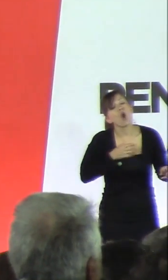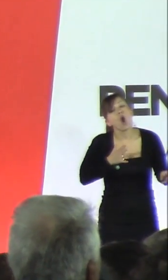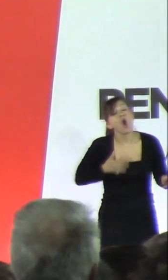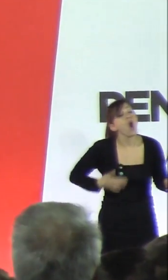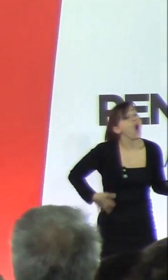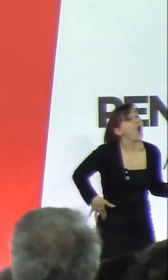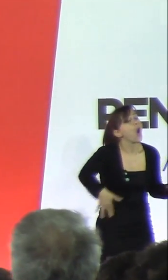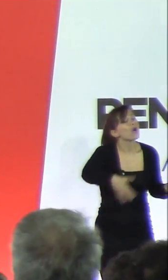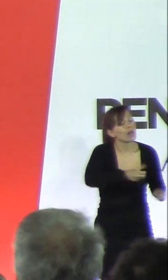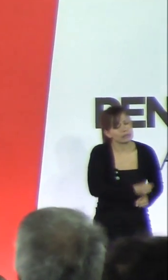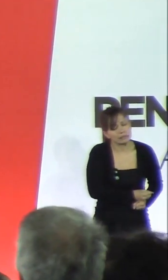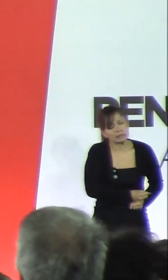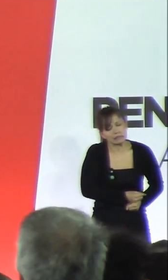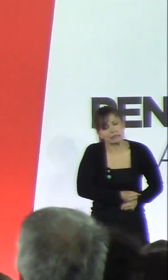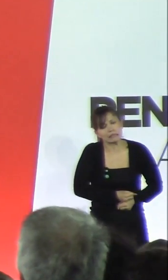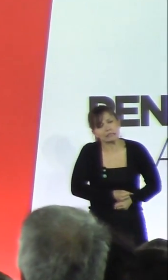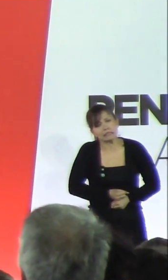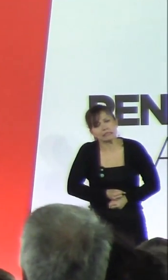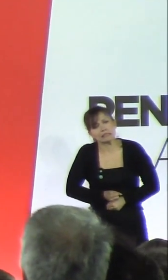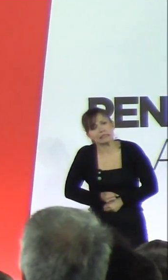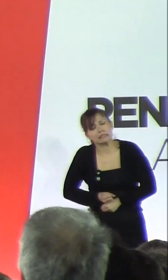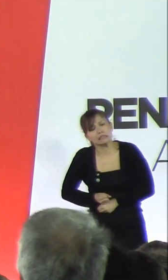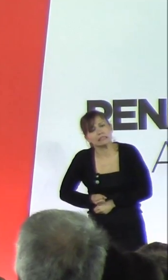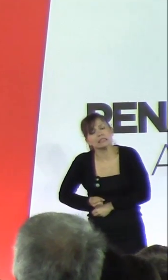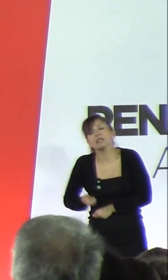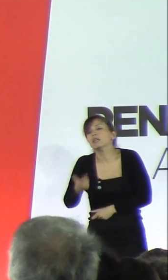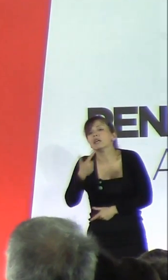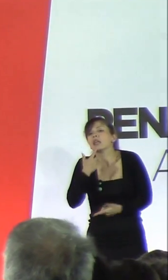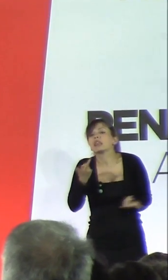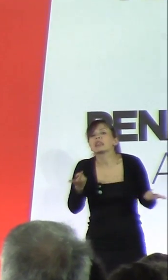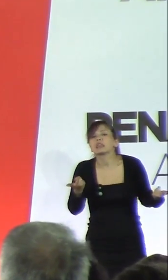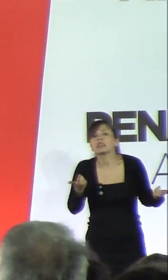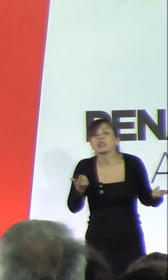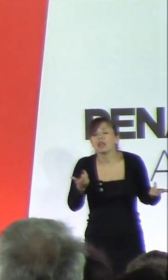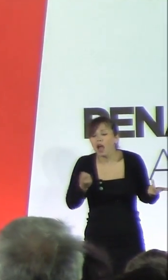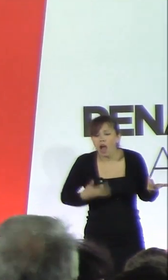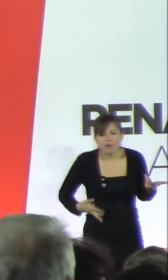συνταξιούχους, με τα χρήματα που έπρεπε να πάνε για την ανοικοδόμηση του κοινωνικού κράτους.